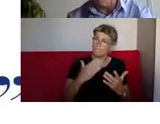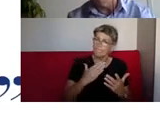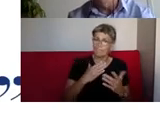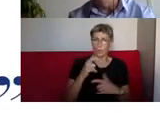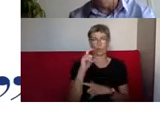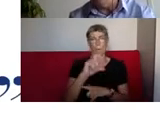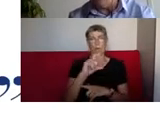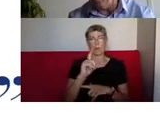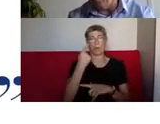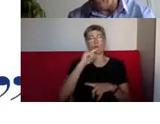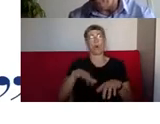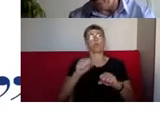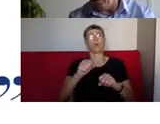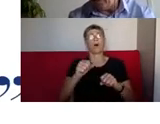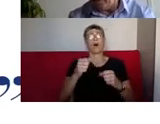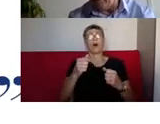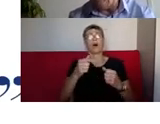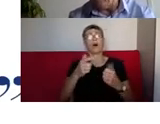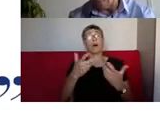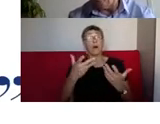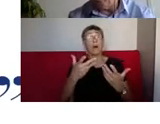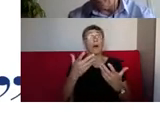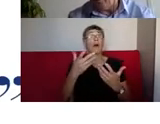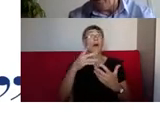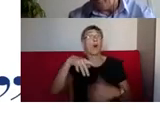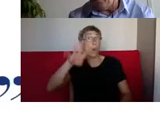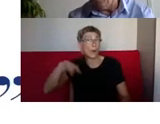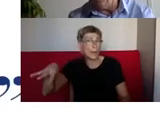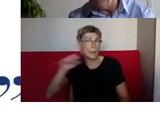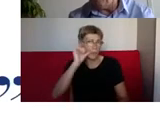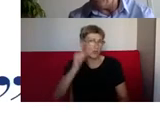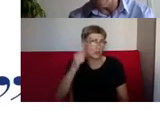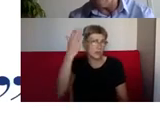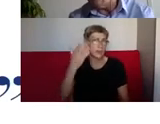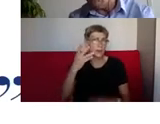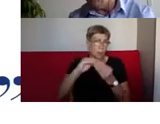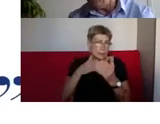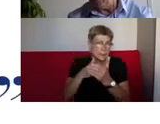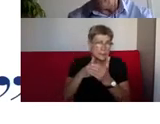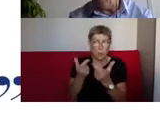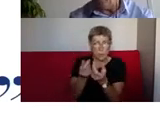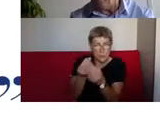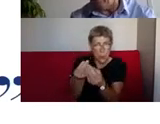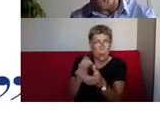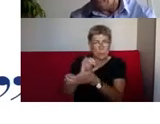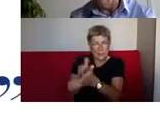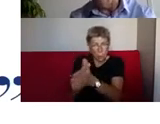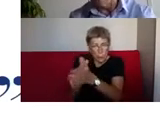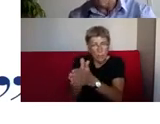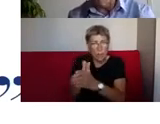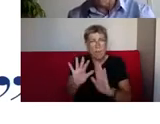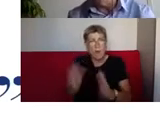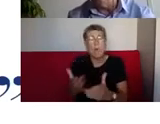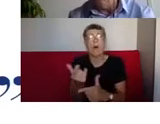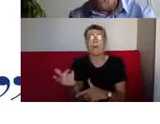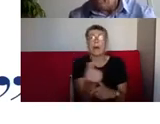l'emploi en Belgique, en Wallonie en tout cas, et les difficultés qu'ils rencontrent. Comment motiver la presse, comment motiver les partenaires, comment